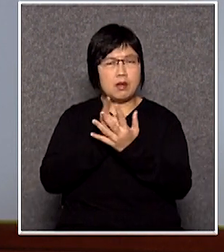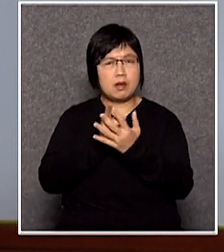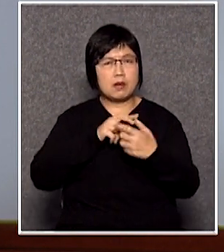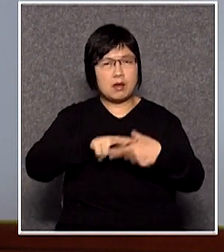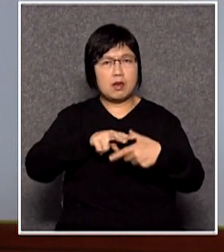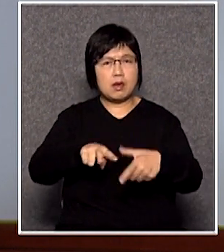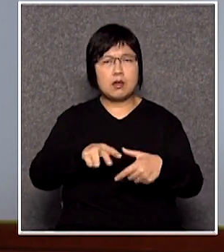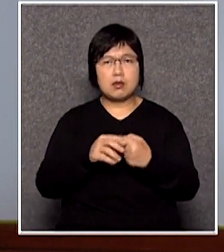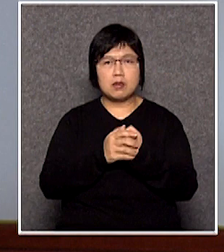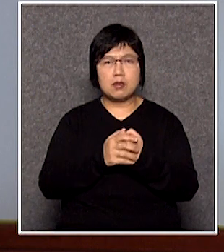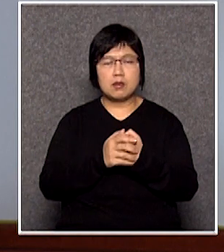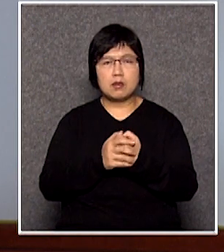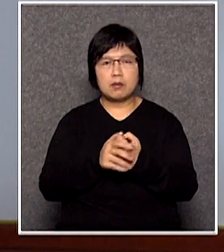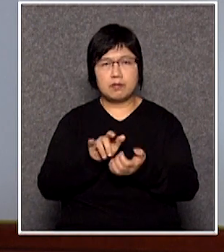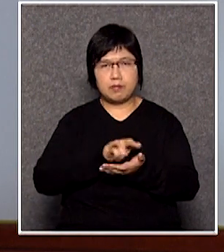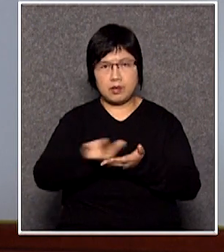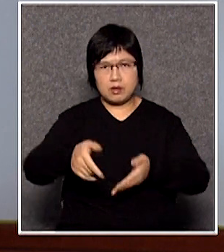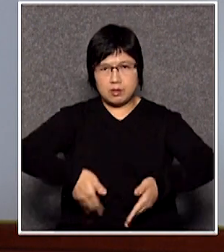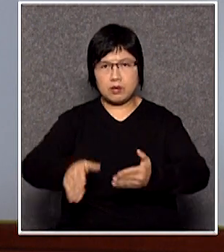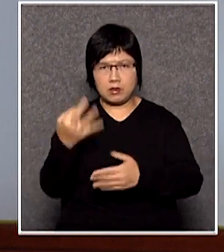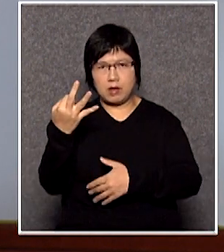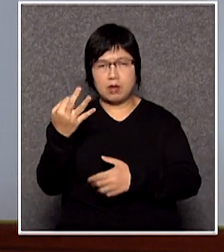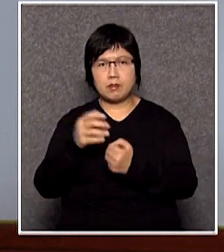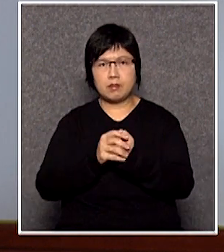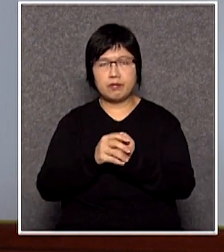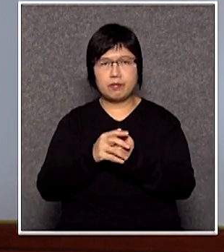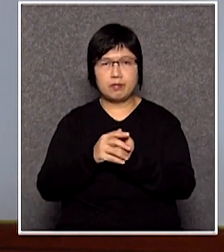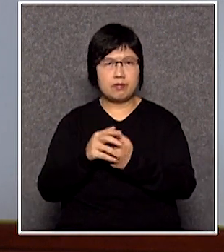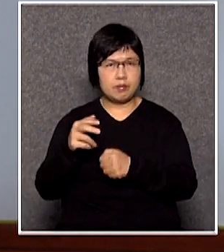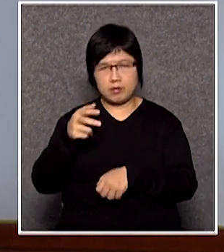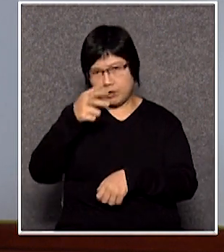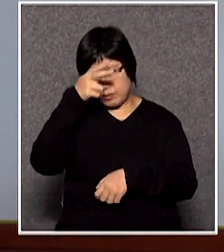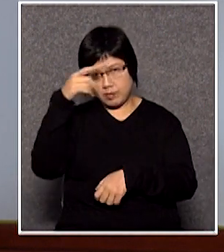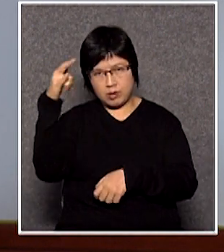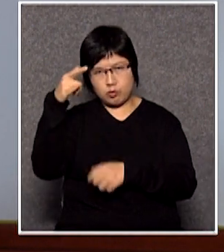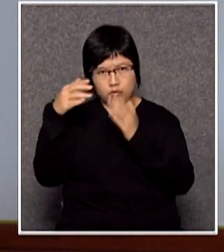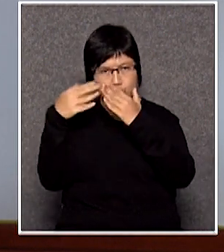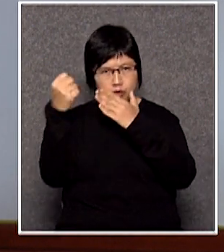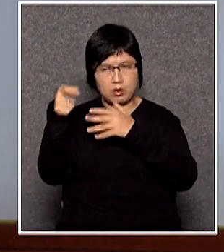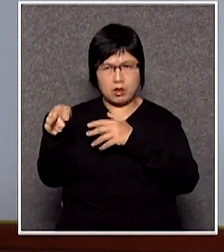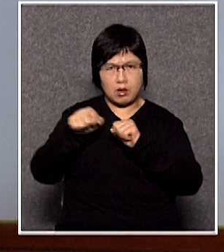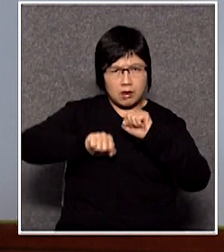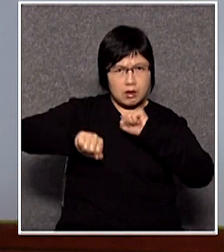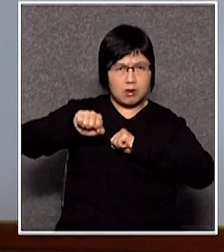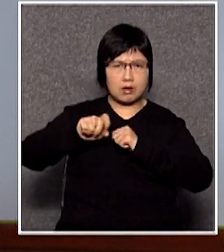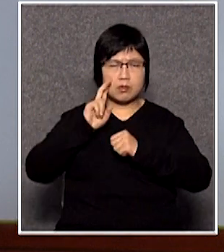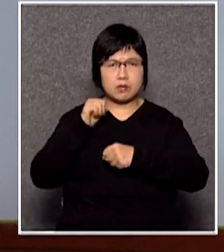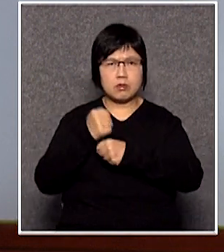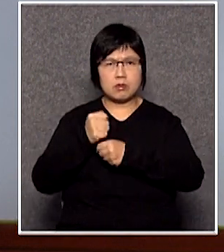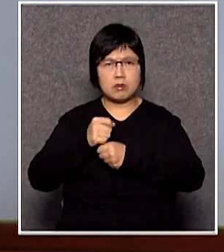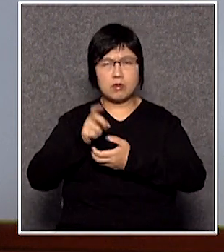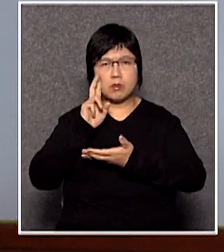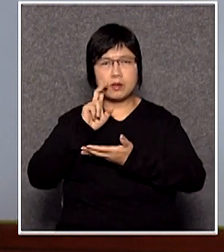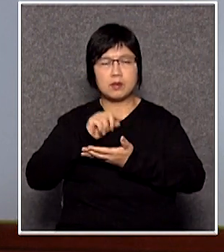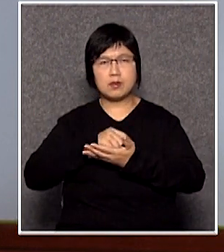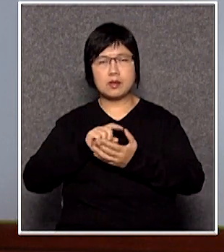這個跑衫的民航處長，這樣的行為當他的辦公室是私鬥